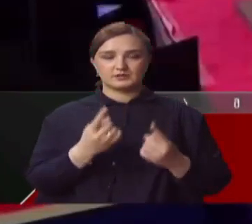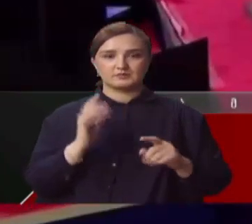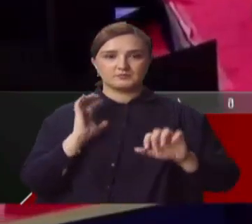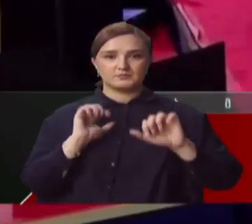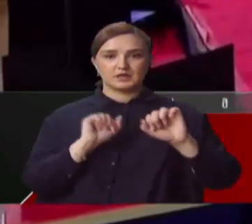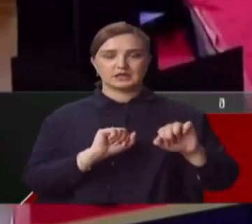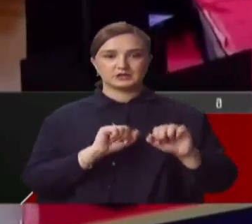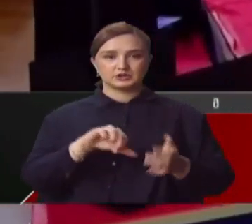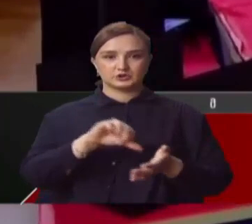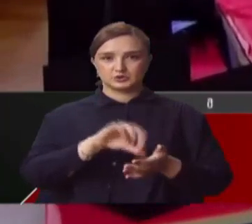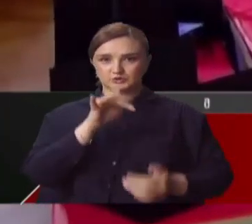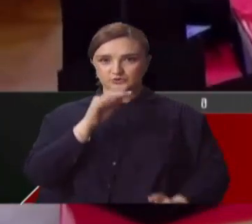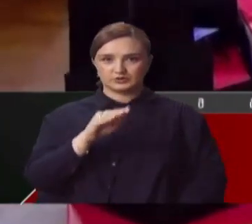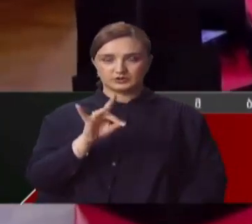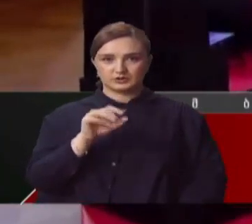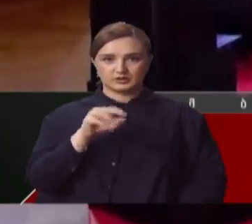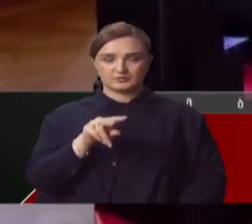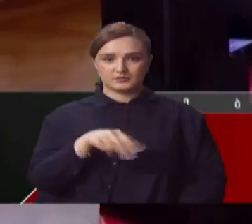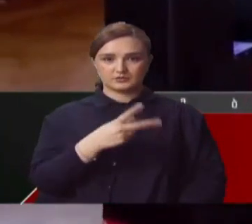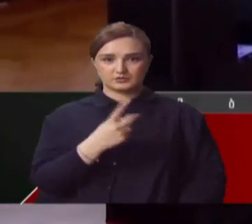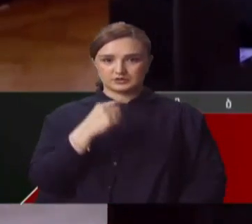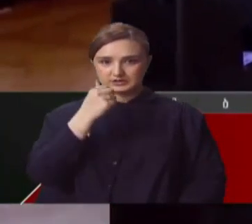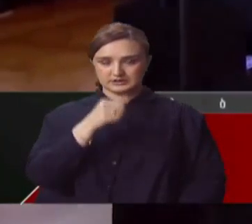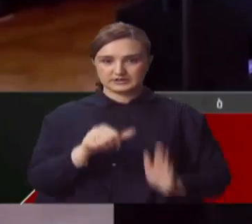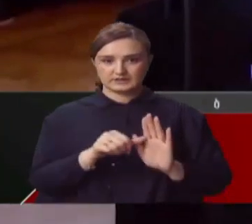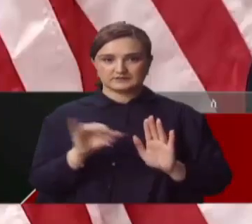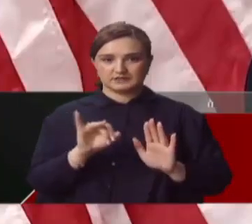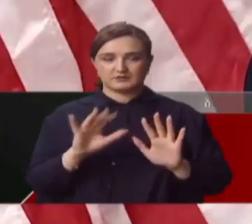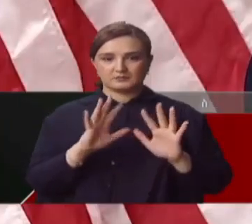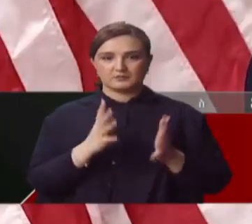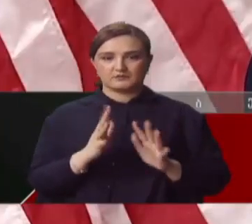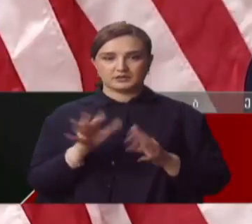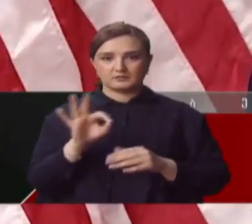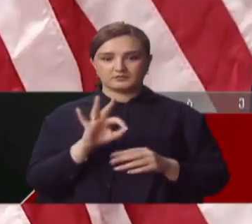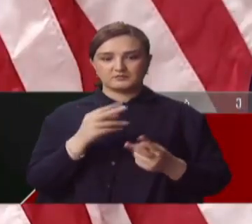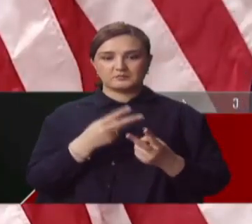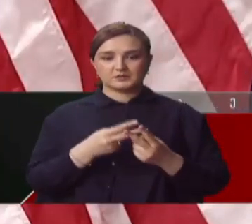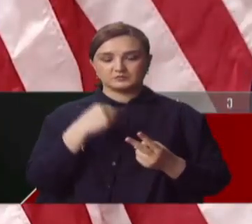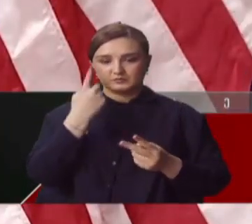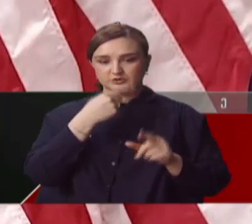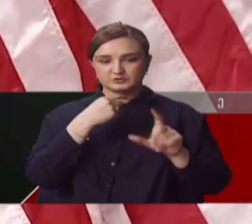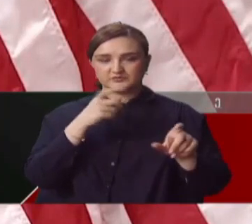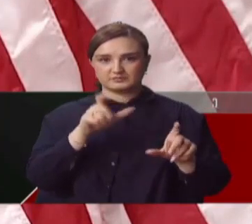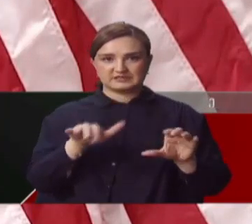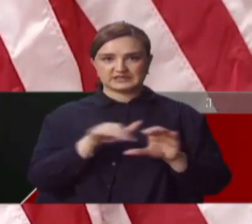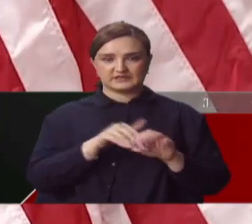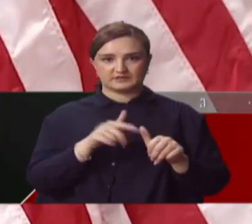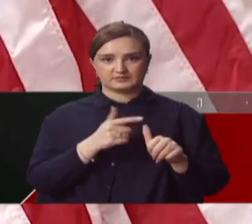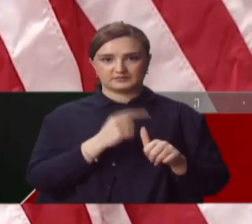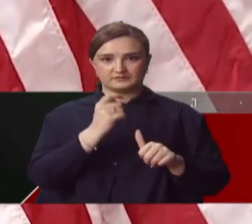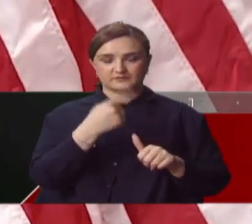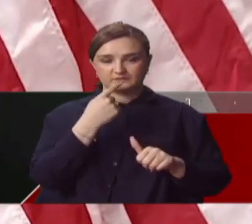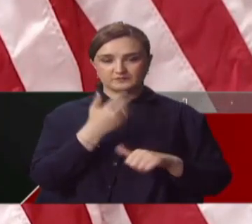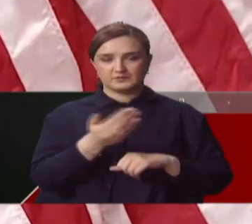چره بیستی نشه گامو سلیس هست ترامپ ماوریات هست اوت دایر تیت لیس اکسی آنوریس مولینه بیز گامو پاتیم رو باشیم خوب پیرپس مزیوله بیوت زوده دا گانت خداروم